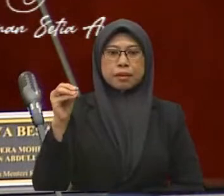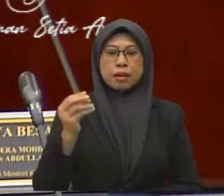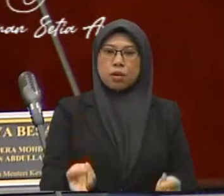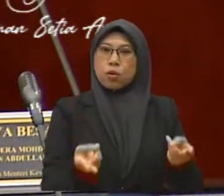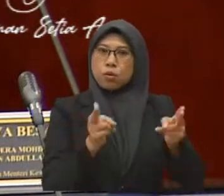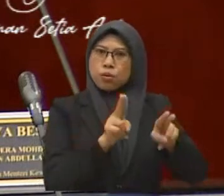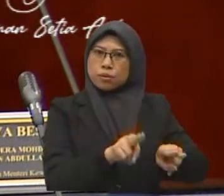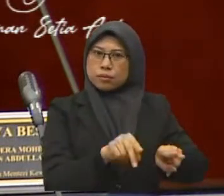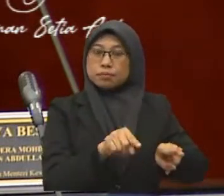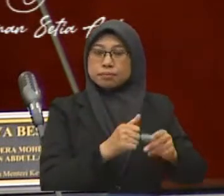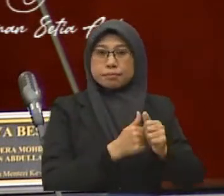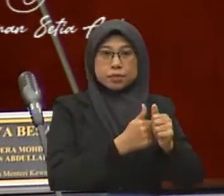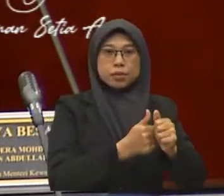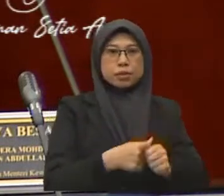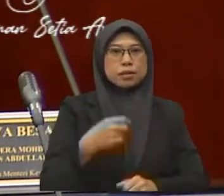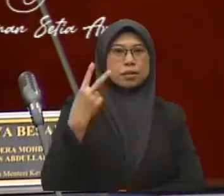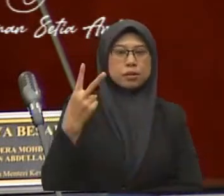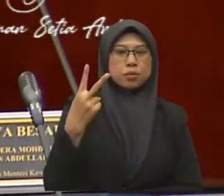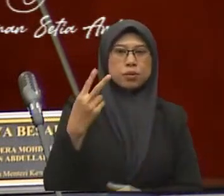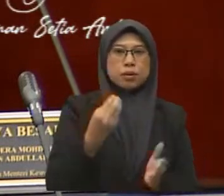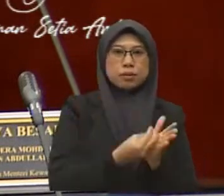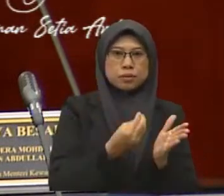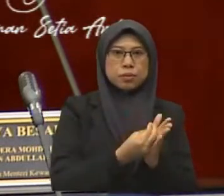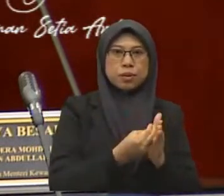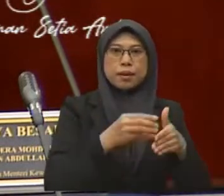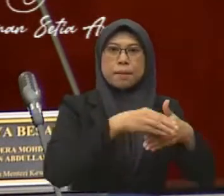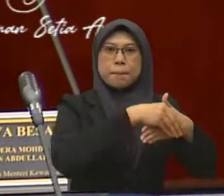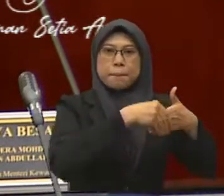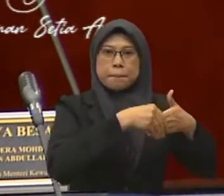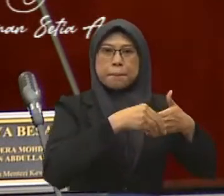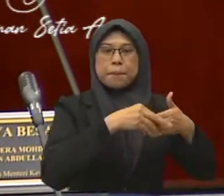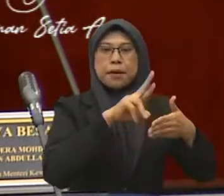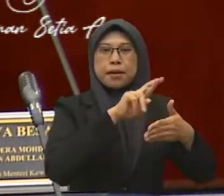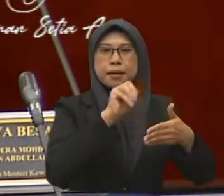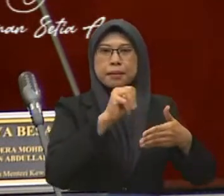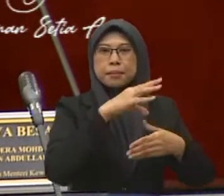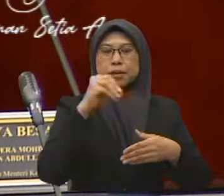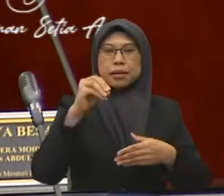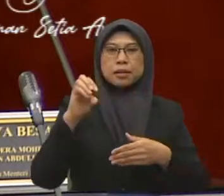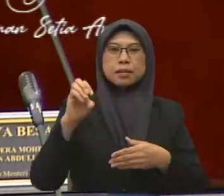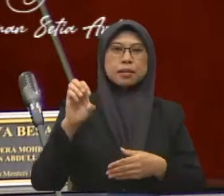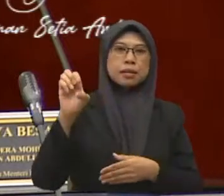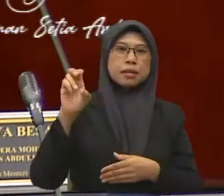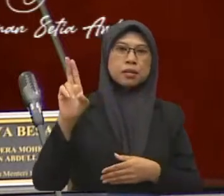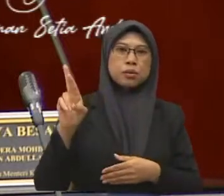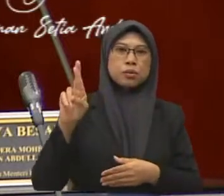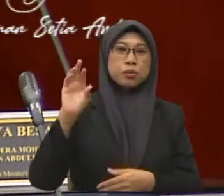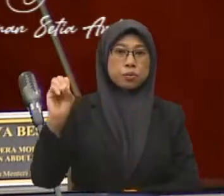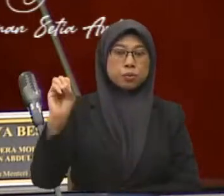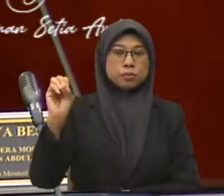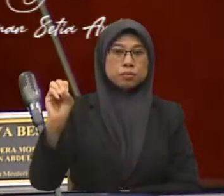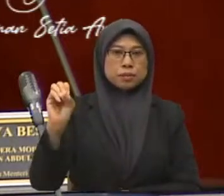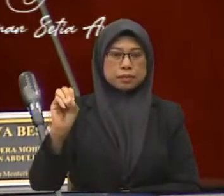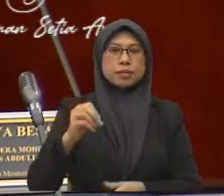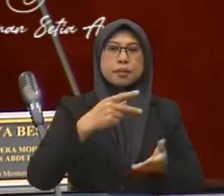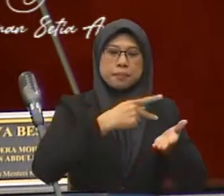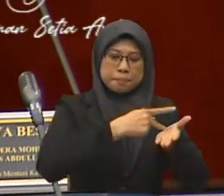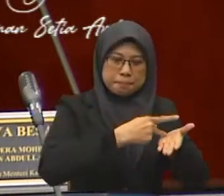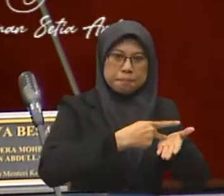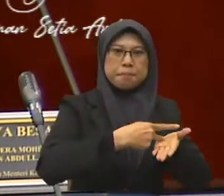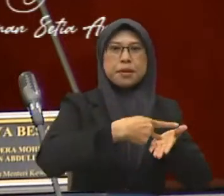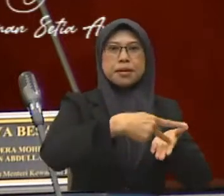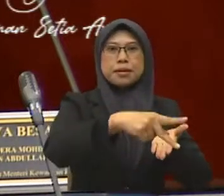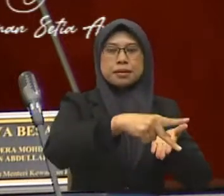juga berdasarkan kepada dua mata wang, iaitu ringgit Malaysia dan euro. Oleh itu, ada pembayaran juga